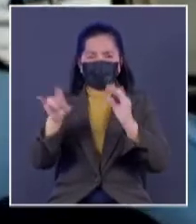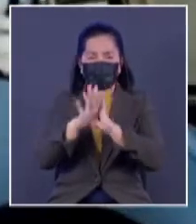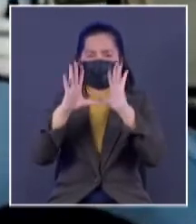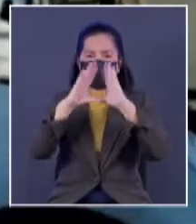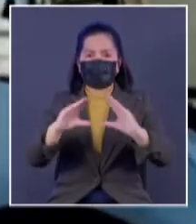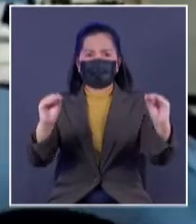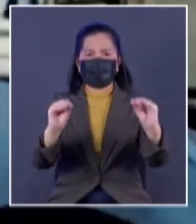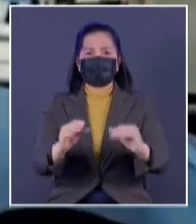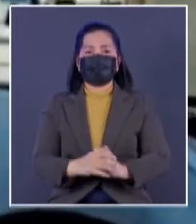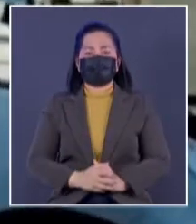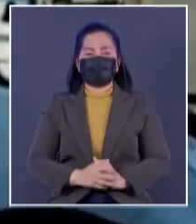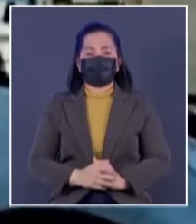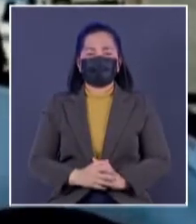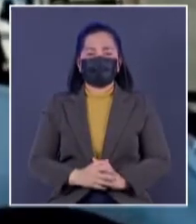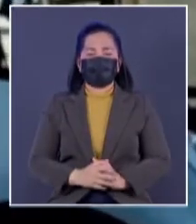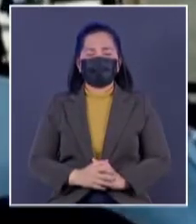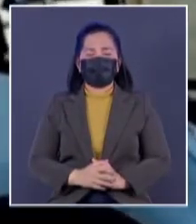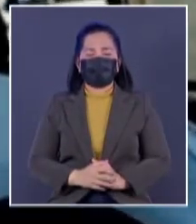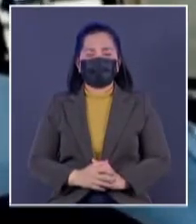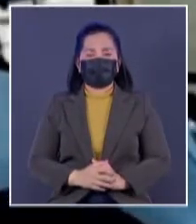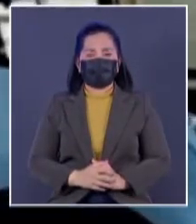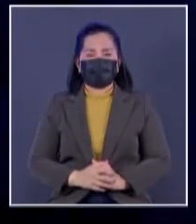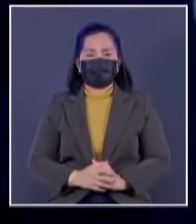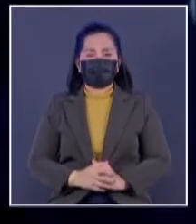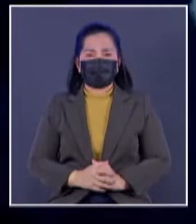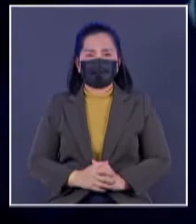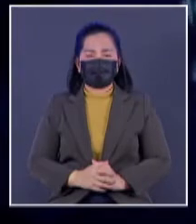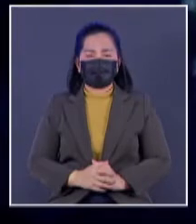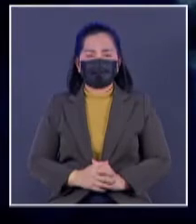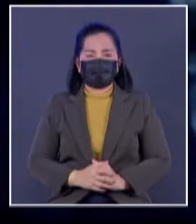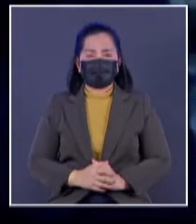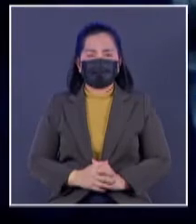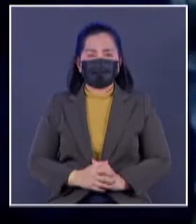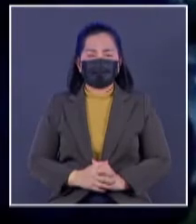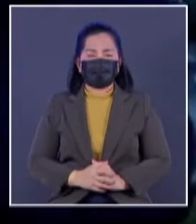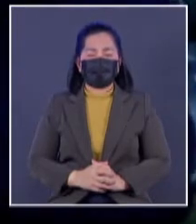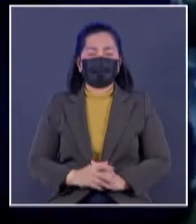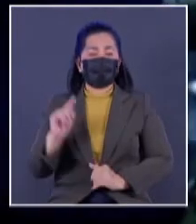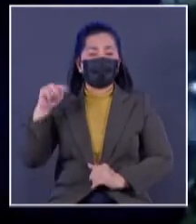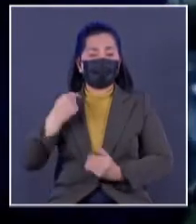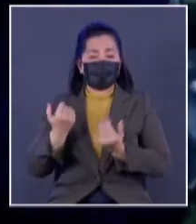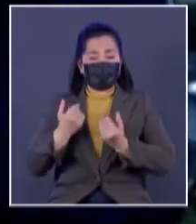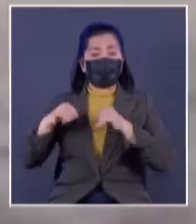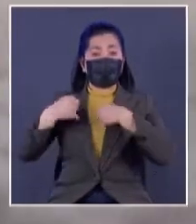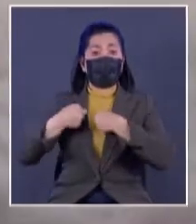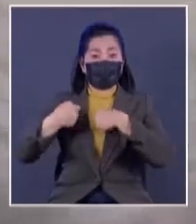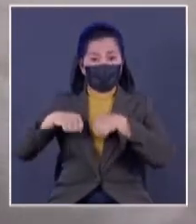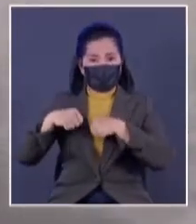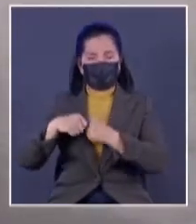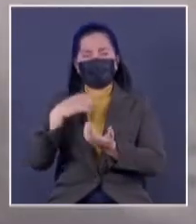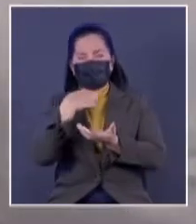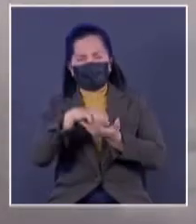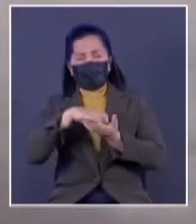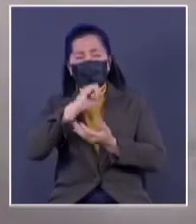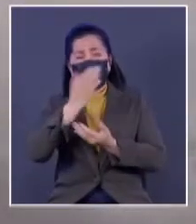ลยลูกสาวเจ้าของร้านก็บอกว่าคนร้ายที่นำรถมอเตอร์ไซค์มาเนี่ยตอนนั้นเอ